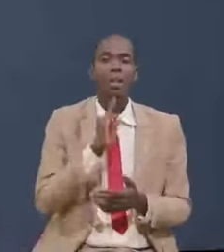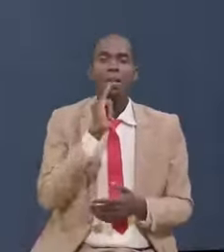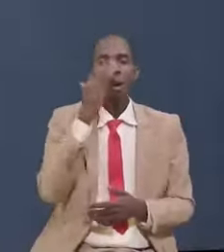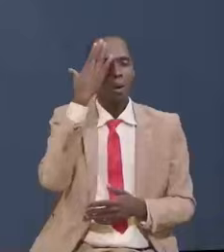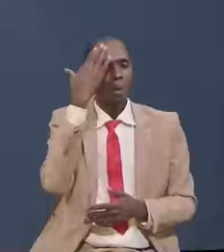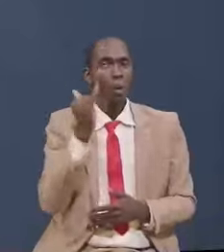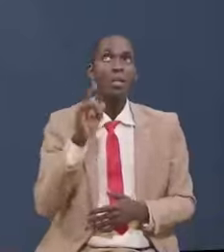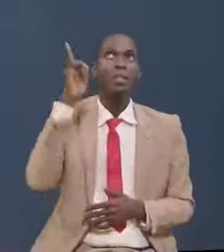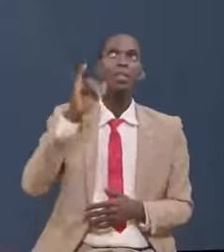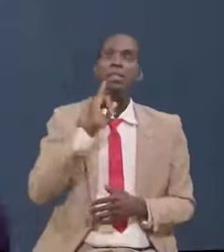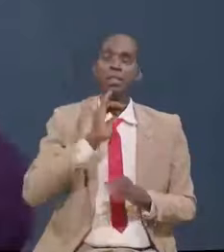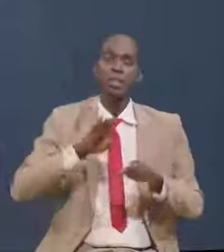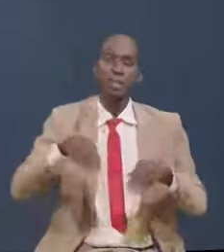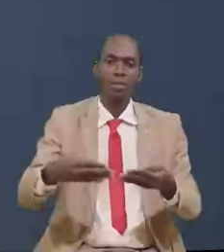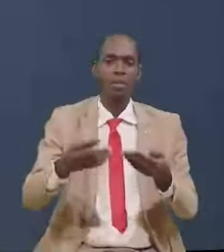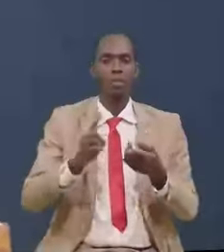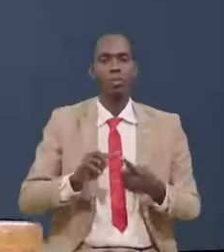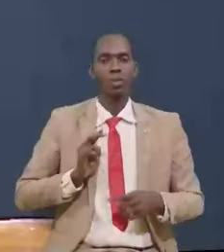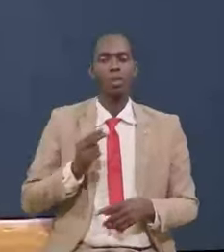C'est pourquoi il nous est donné.